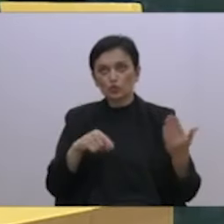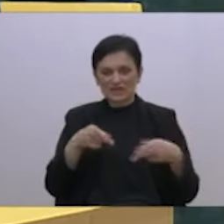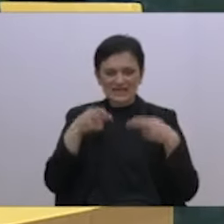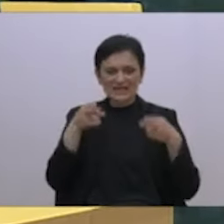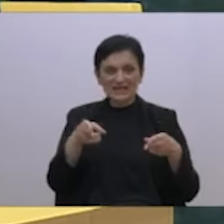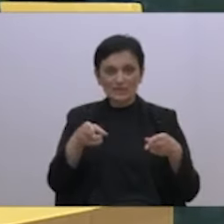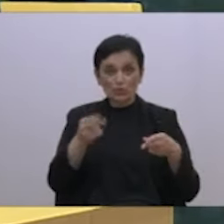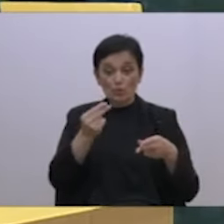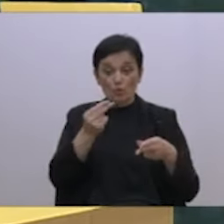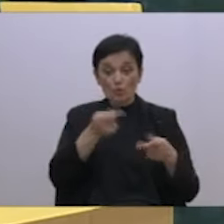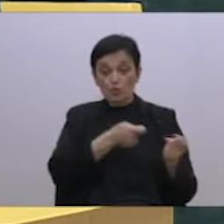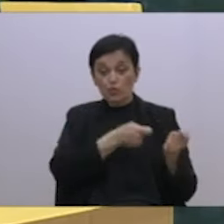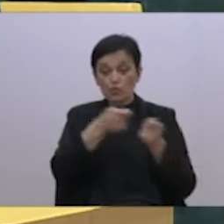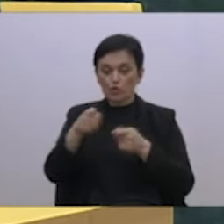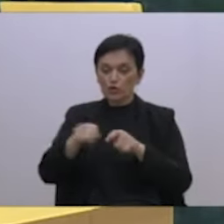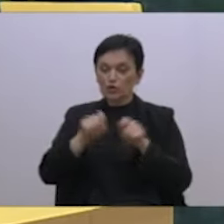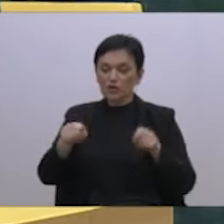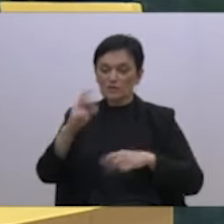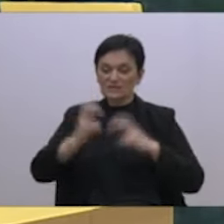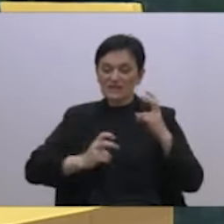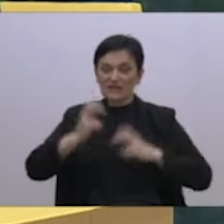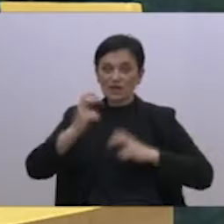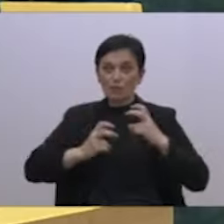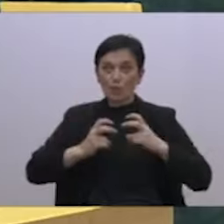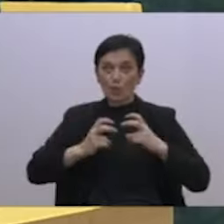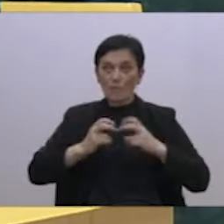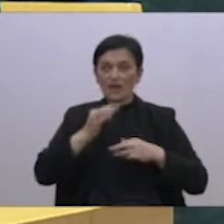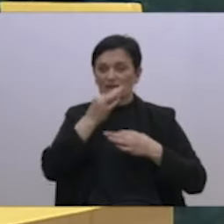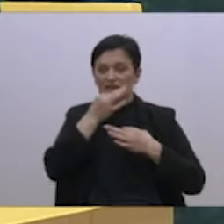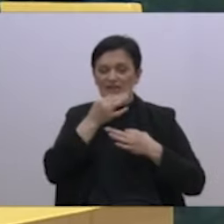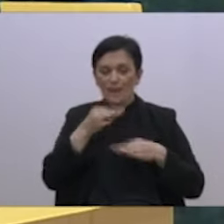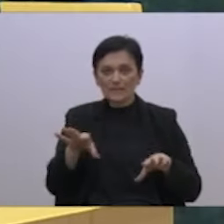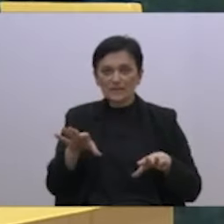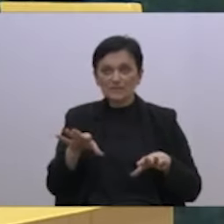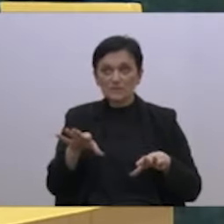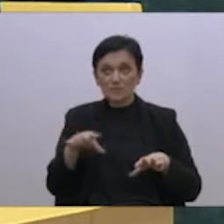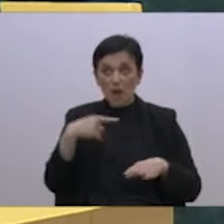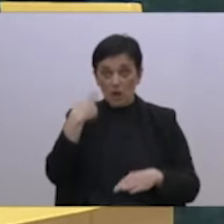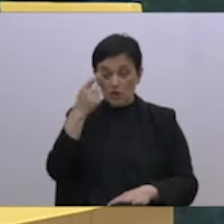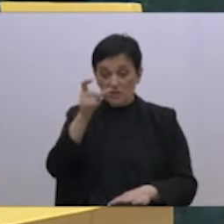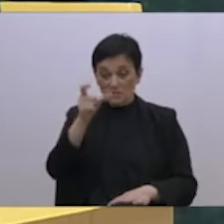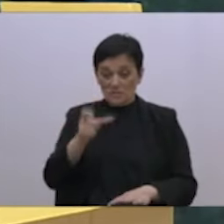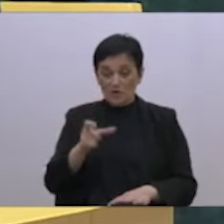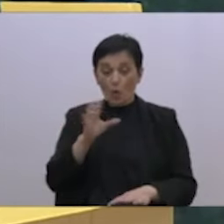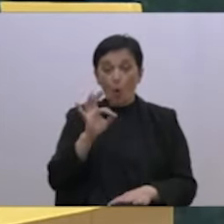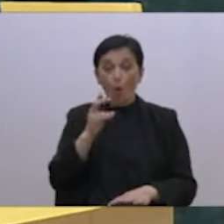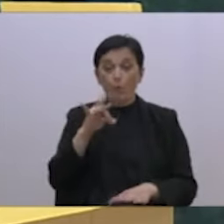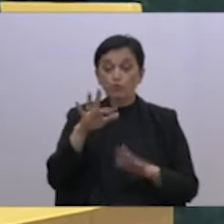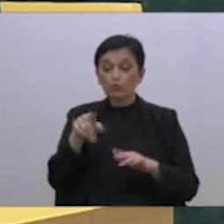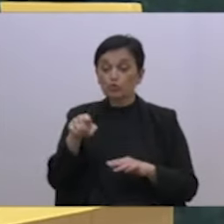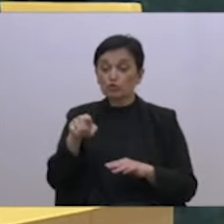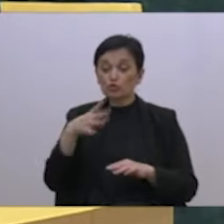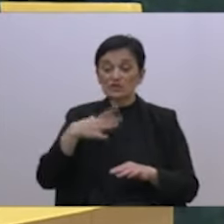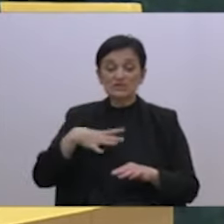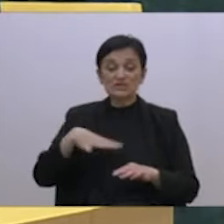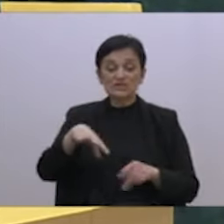კრიმინალურად გატანილი ფულით შექმნილი საწარმოები ნებისმიერ პირს ოფშორიდან შეუძლია